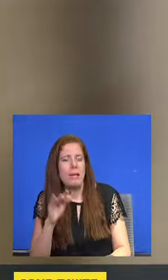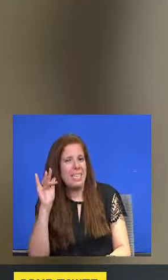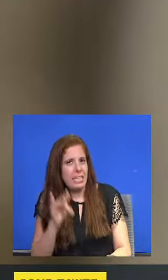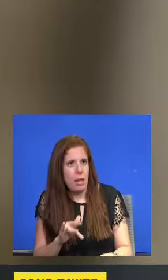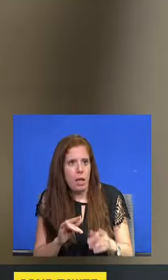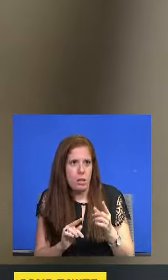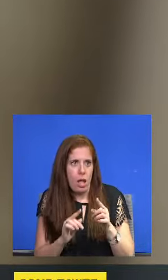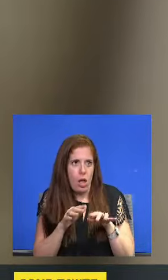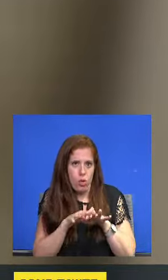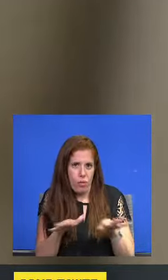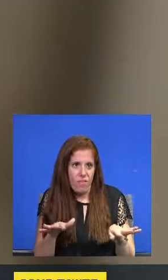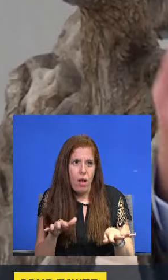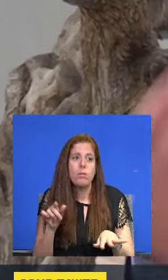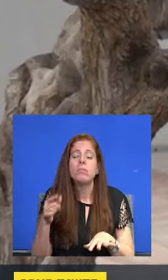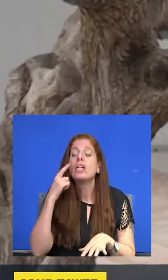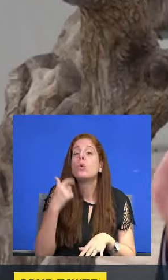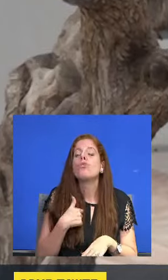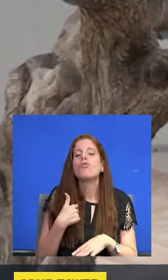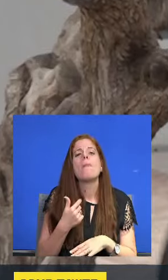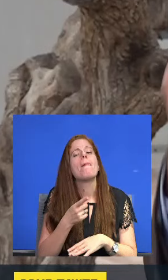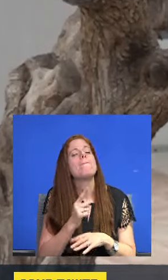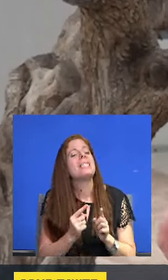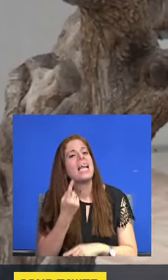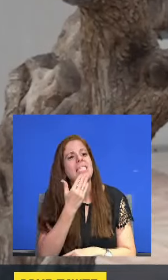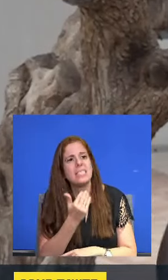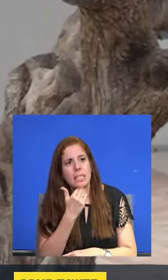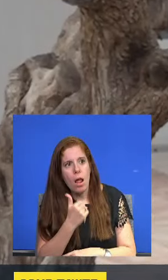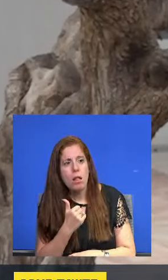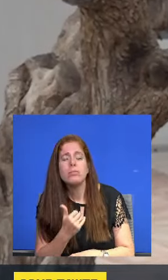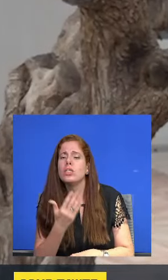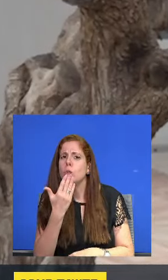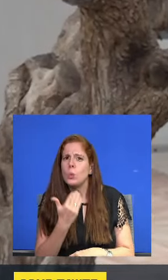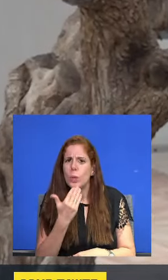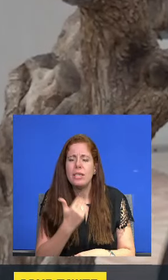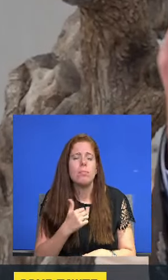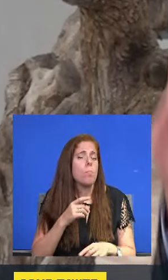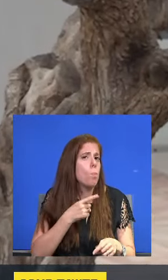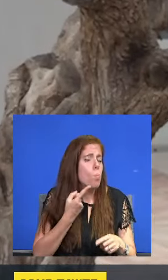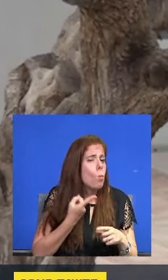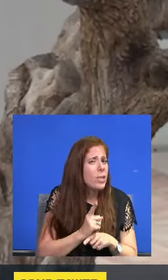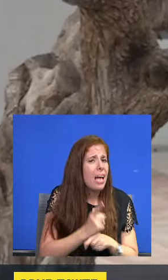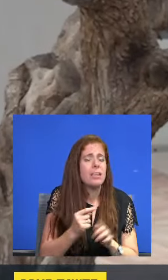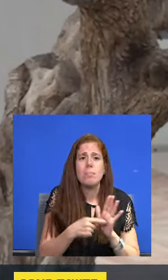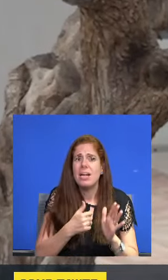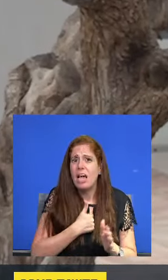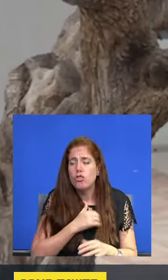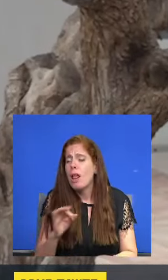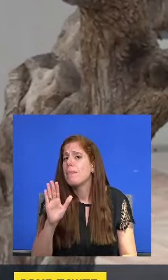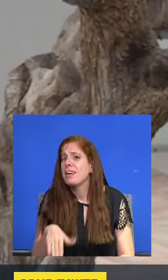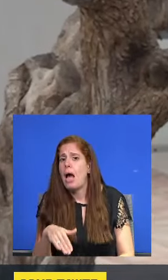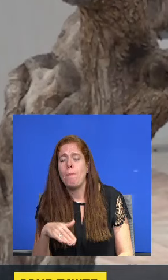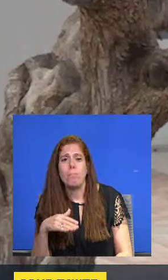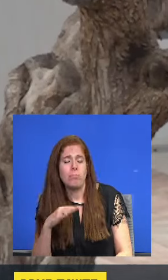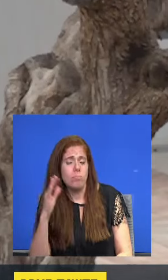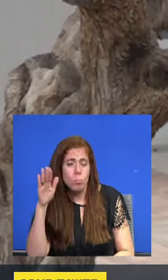המשטרה. אני חושב שבמדינת ישראל יהודים מוטרדים בשל דתם, מוסלמים מוטרדים בשל דתם, נוצרים מוטרדים בשל דתם,